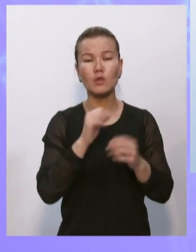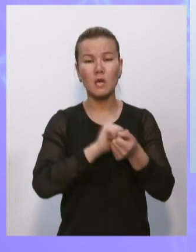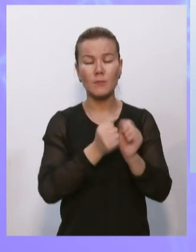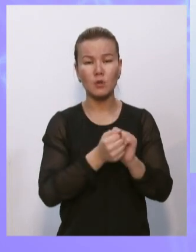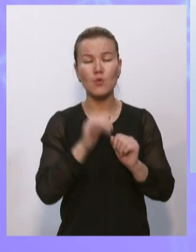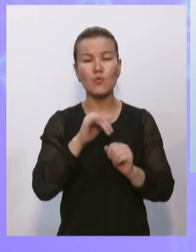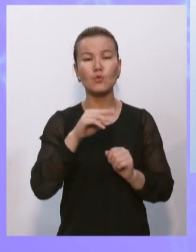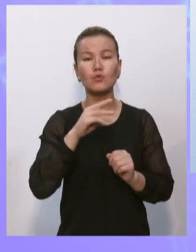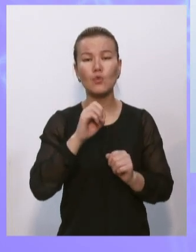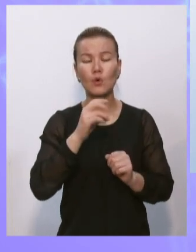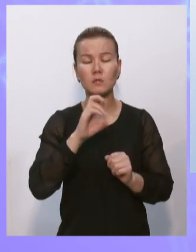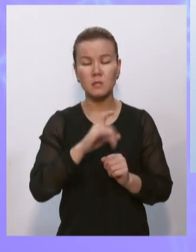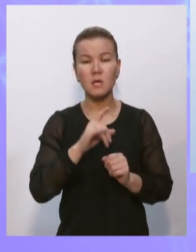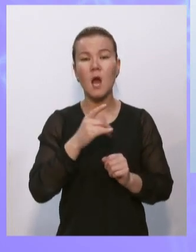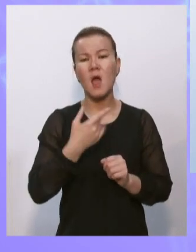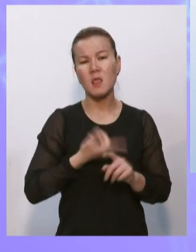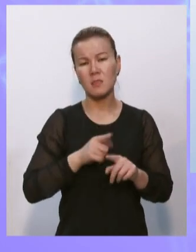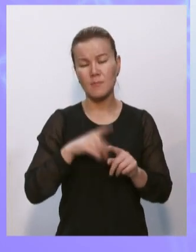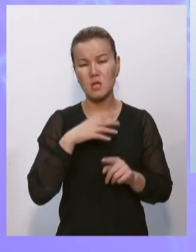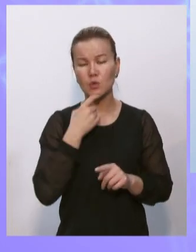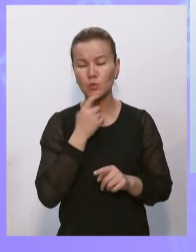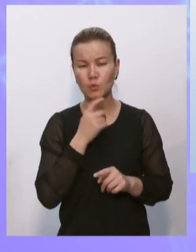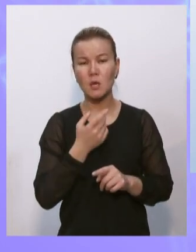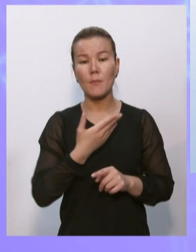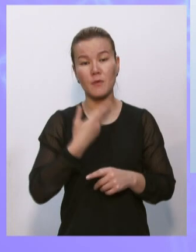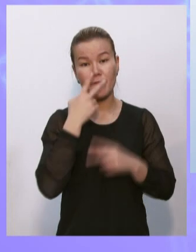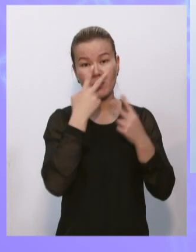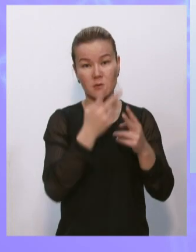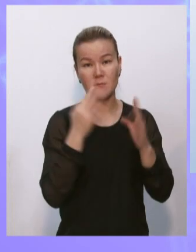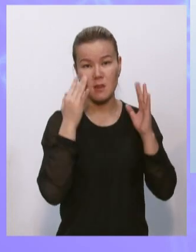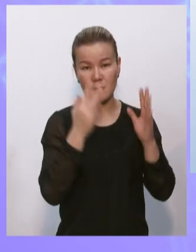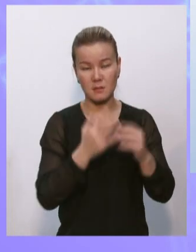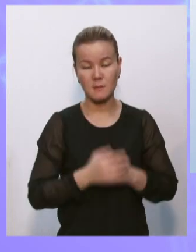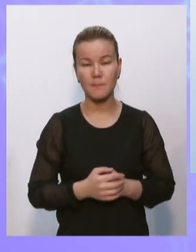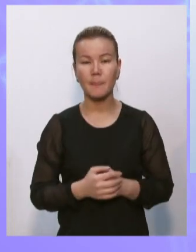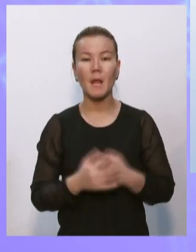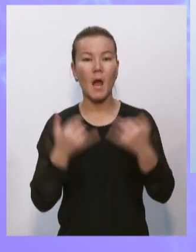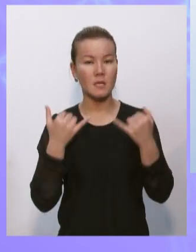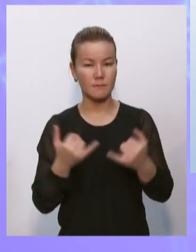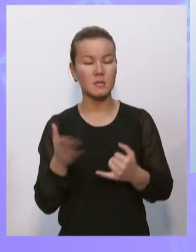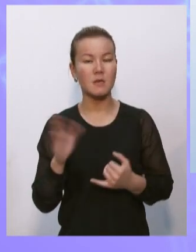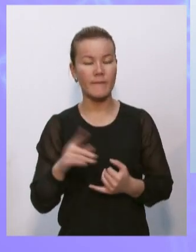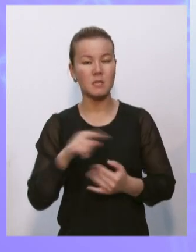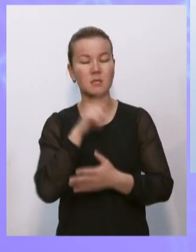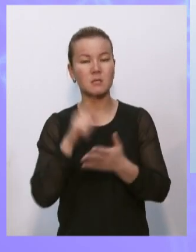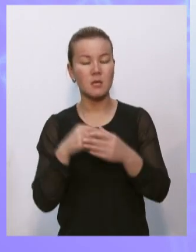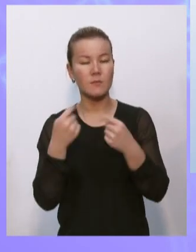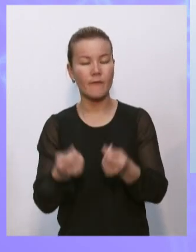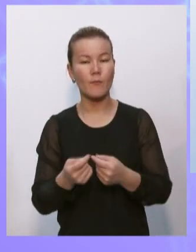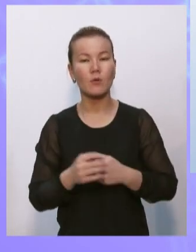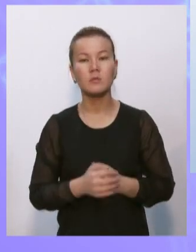Это было трудно. И вот мы тут и видим лес. А теперь давайте зададим